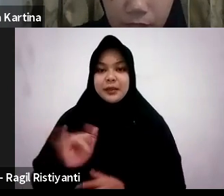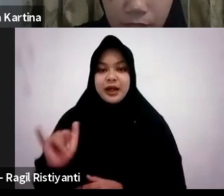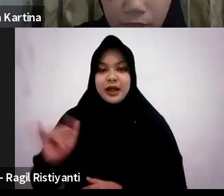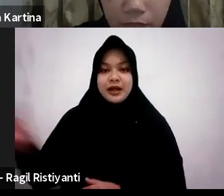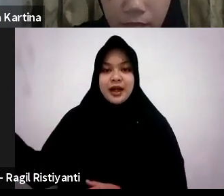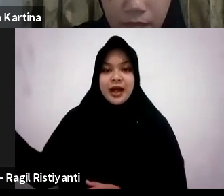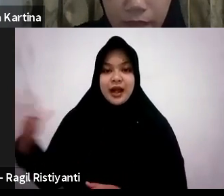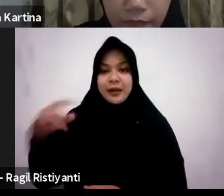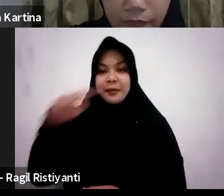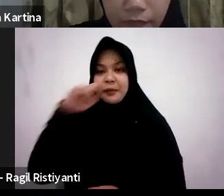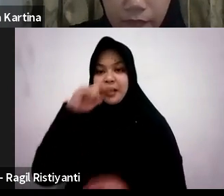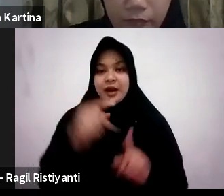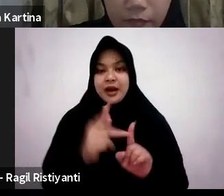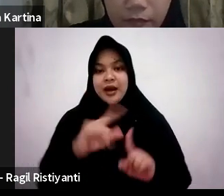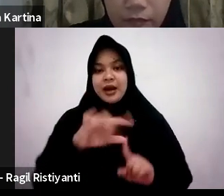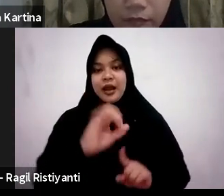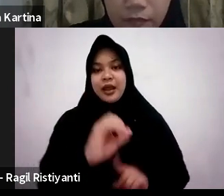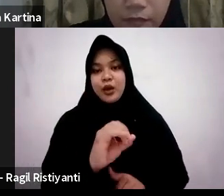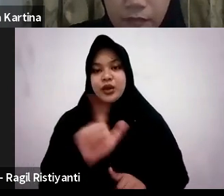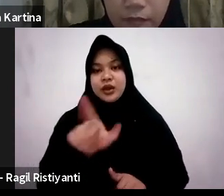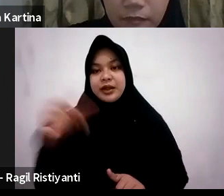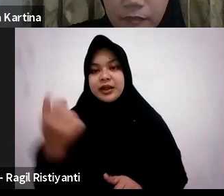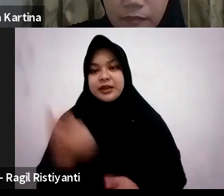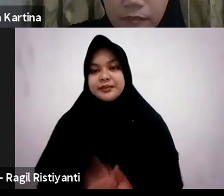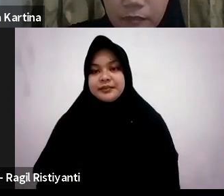jadi 10 yang sangat penting kita sudah